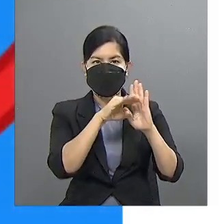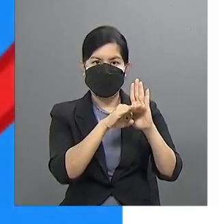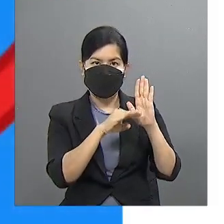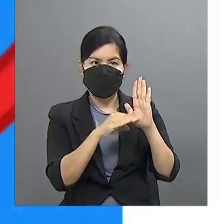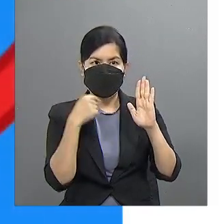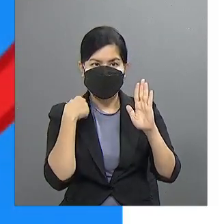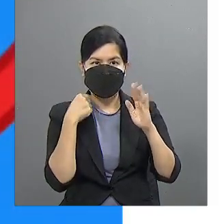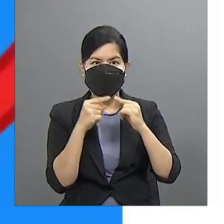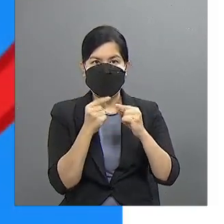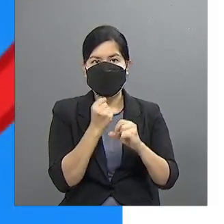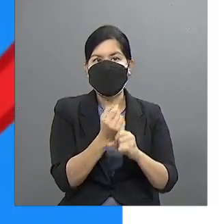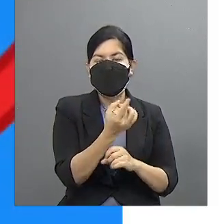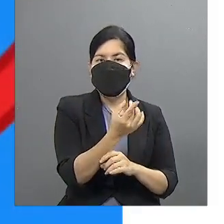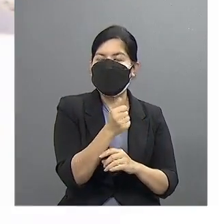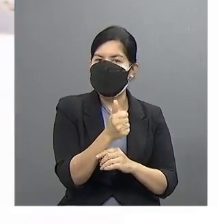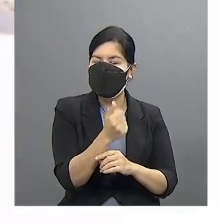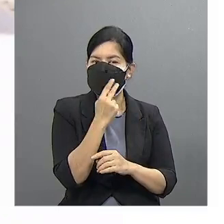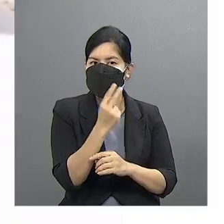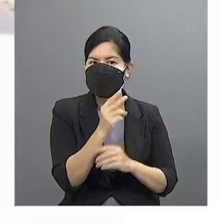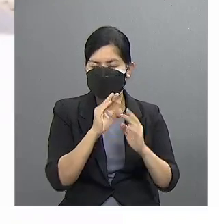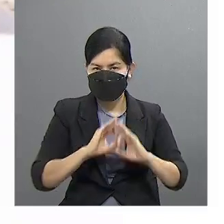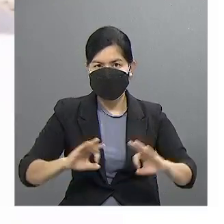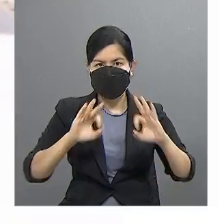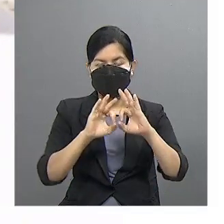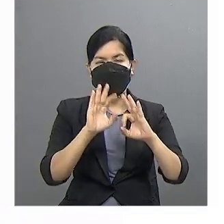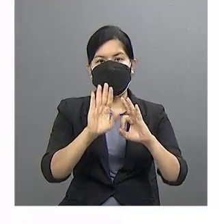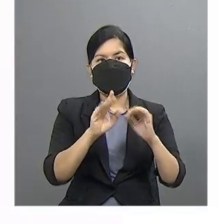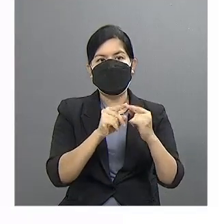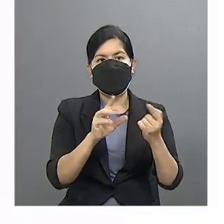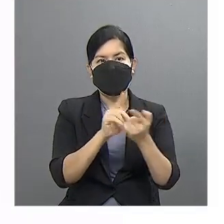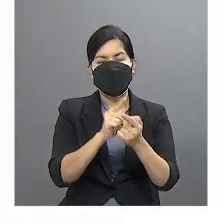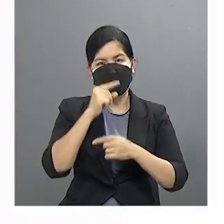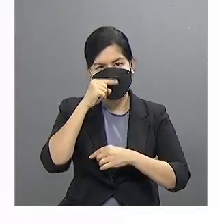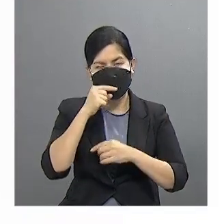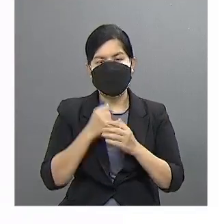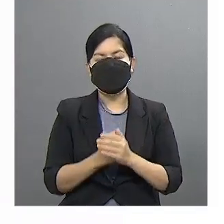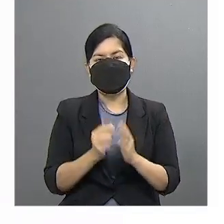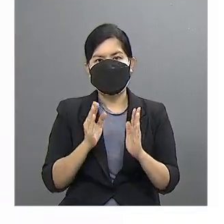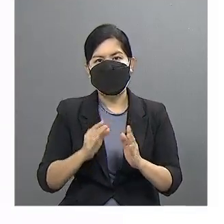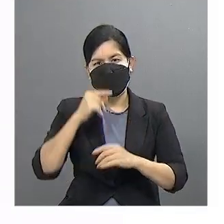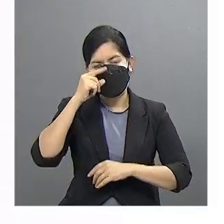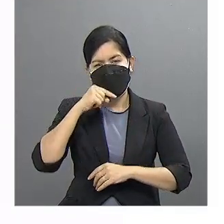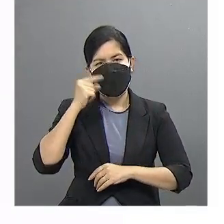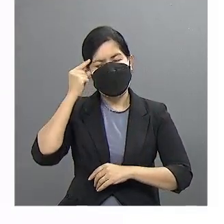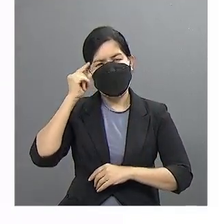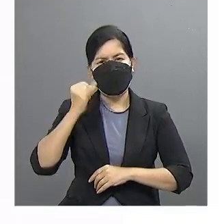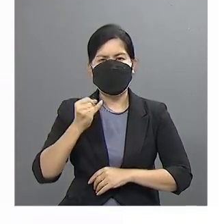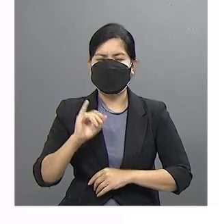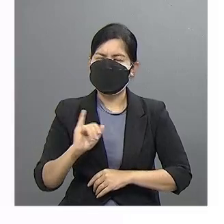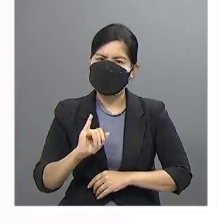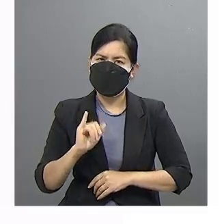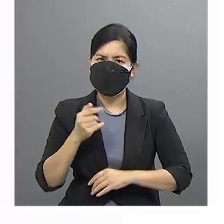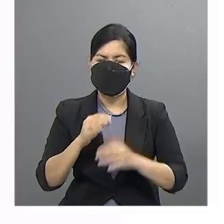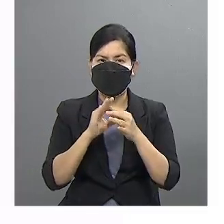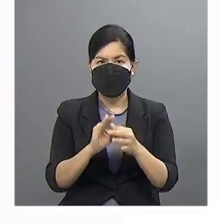างเพราะว่ามันเป็นเรื่องที่จำเป็นมากกับสังคมไทยนะตอนนี้อะไรอย่าง คือคนไทยยังไม่ค่อยรู้จักการฟังเชิงลึกเยอะนะครับผม จะ